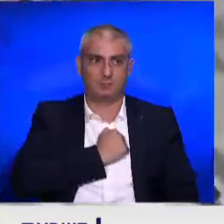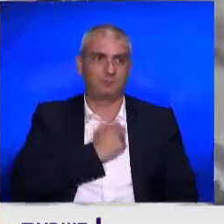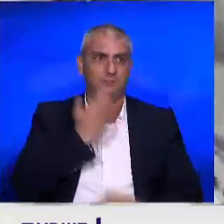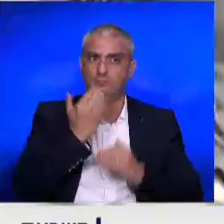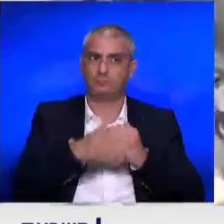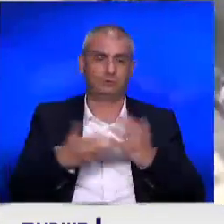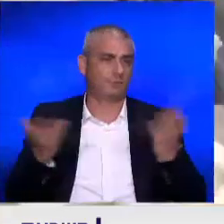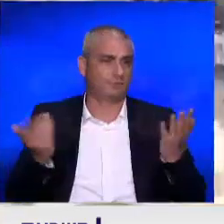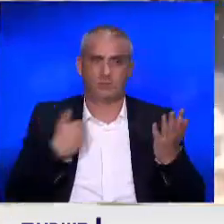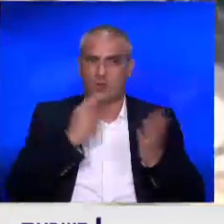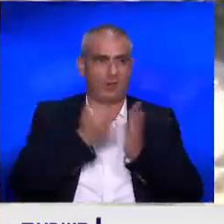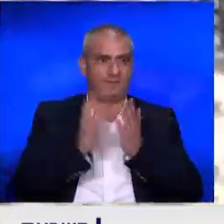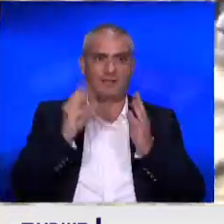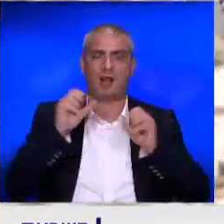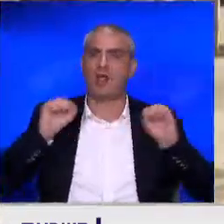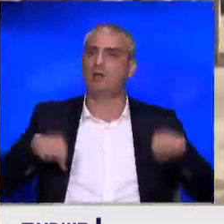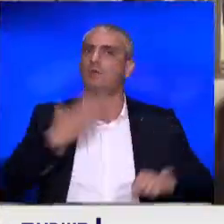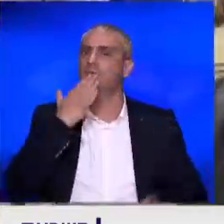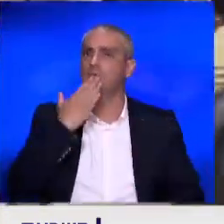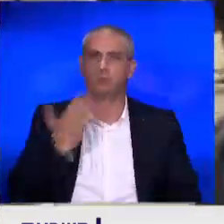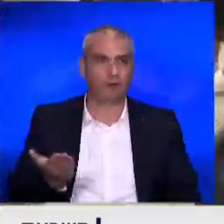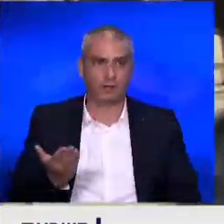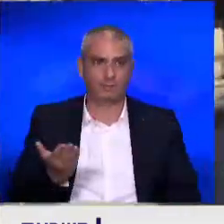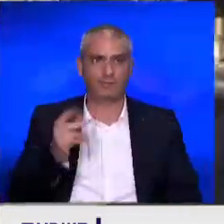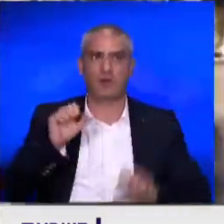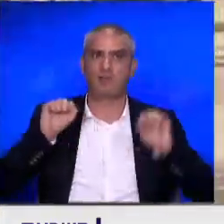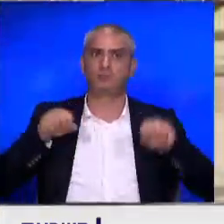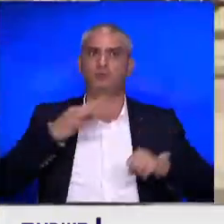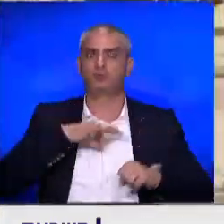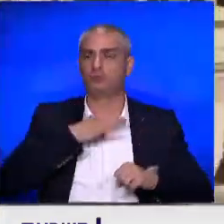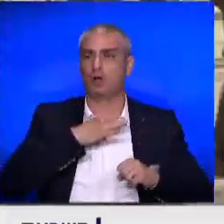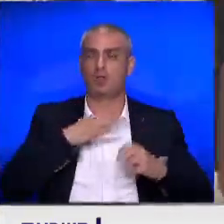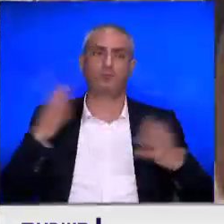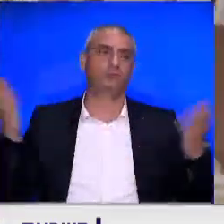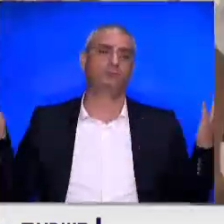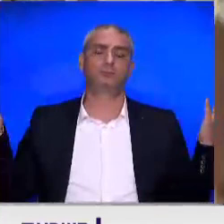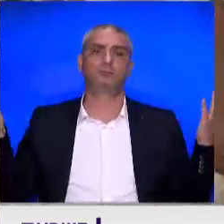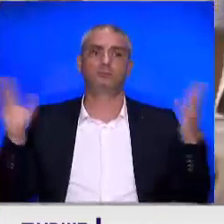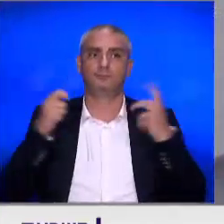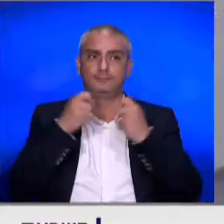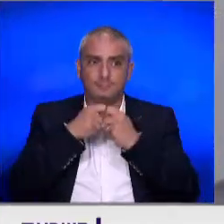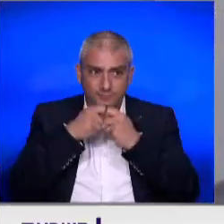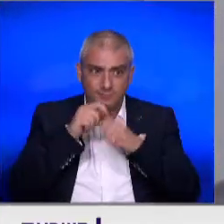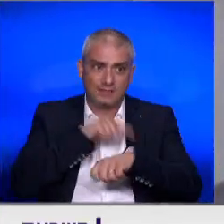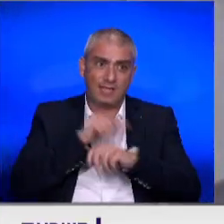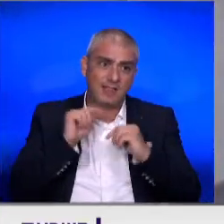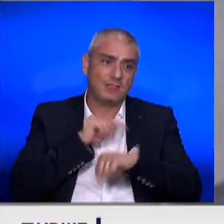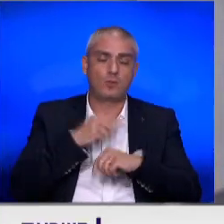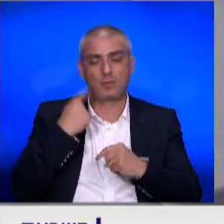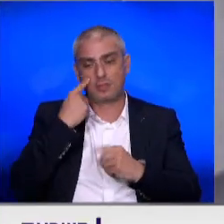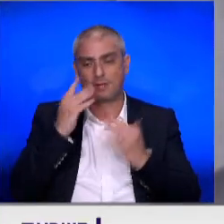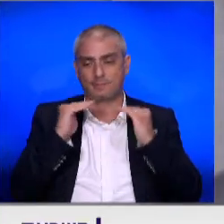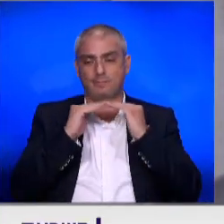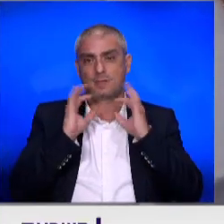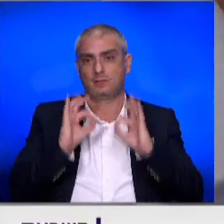דבר אנחנו לא מוותרים על, על הריבונות בירושלים ועל המשילות שלנו. לגבי העיתוי שלו, אנחנו נשב ונראה אם באמת זה